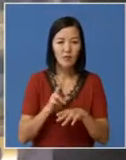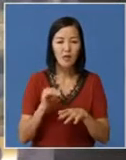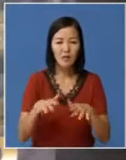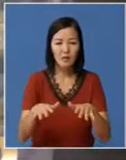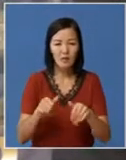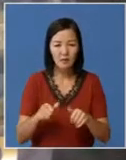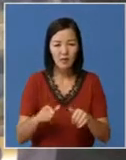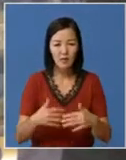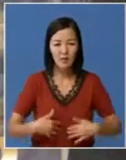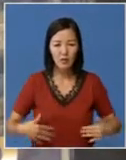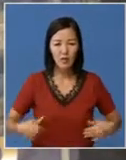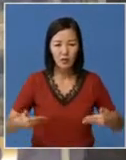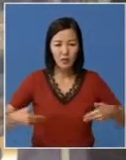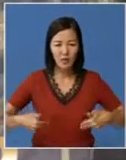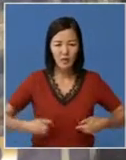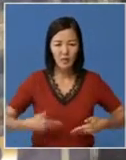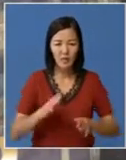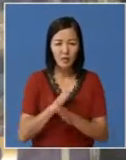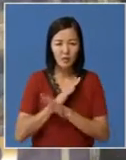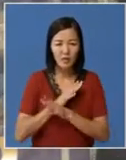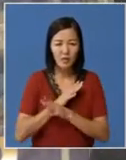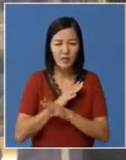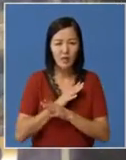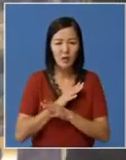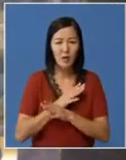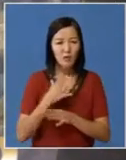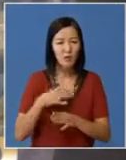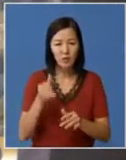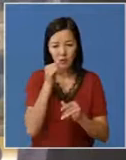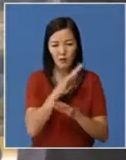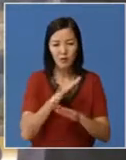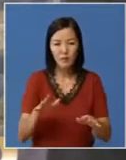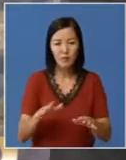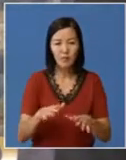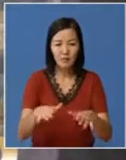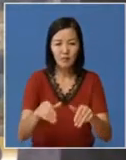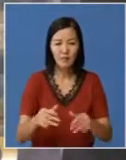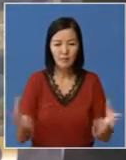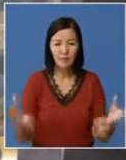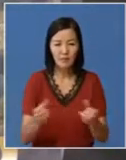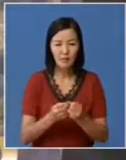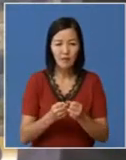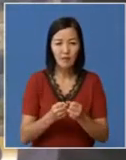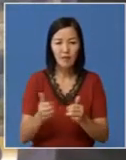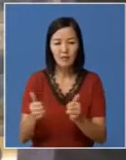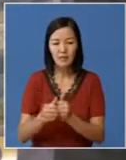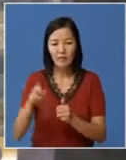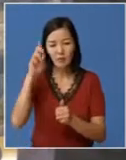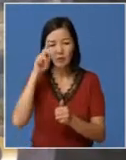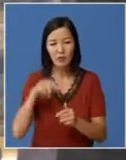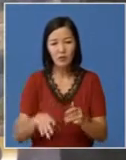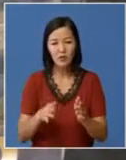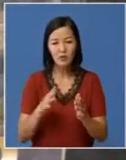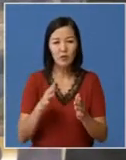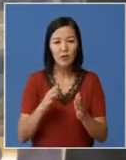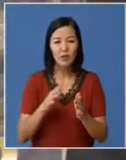они голодали и умирали, удержаться было невозможно. И ему пришлось забрать своих соотечественников в соседнюю страну. В